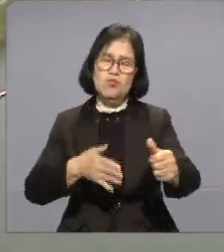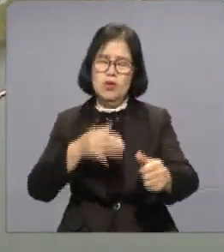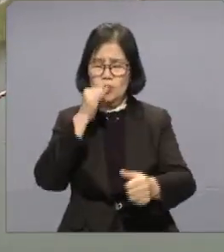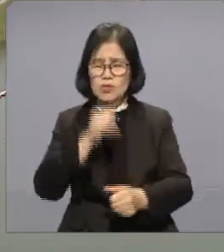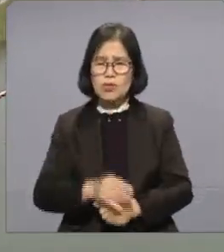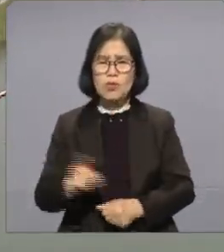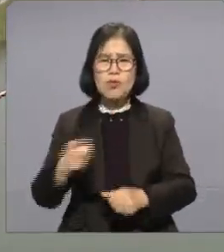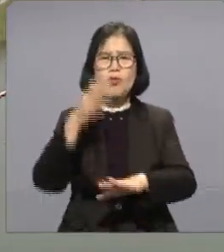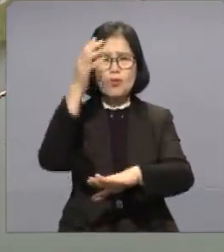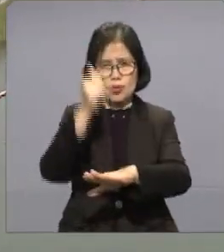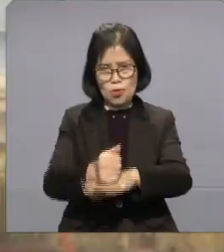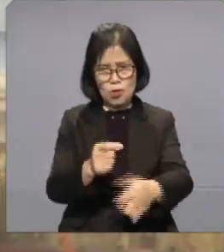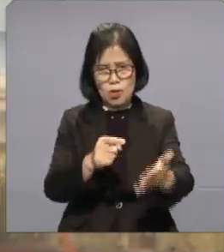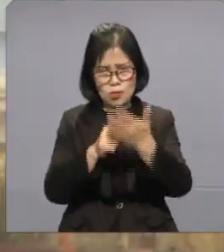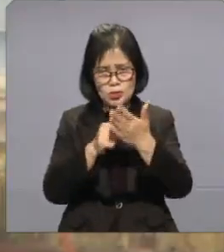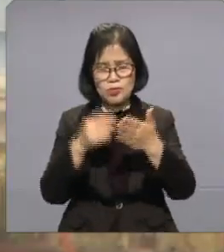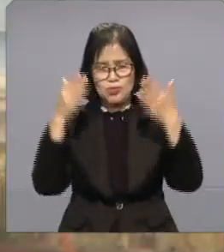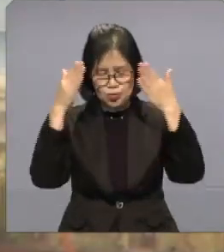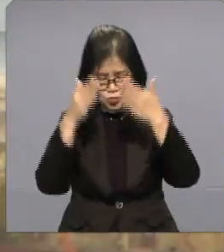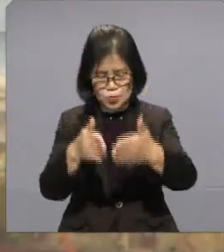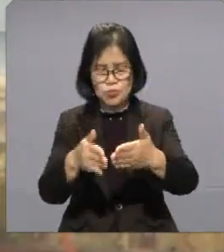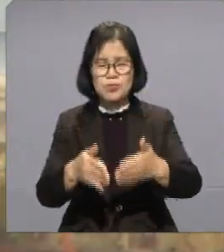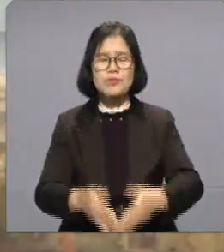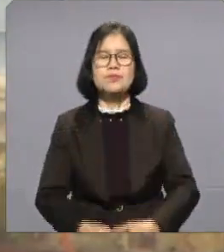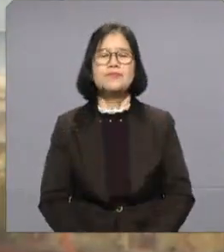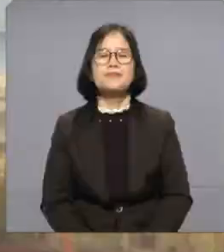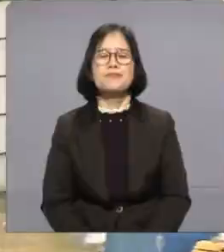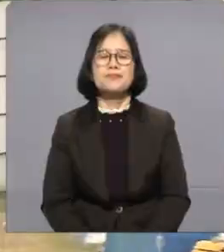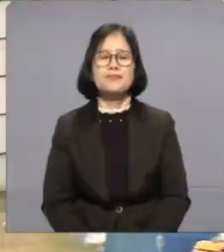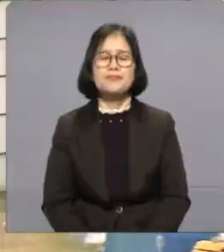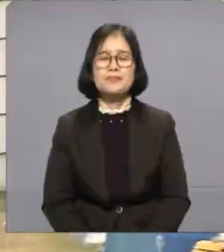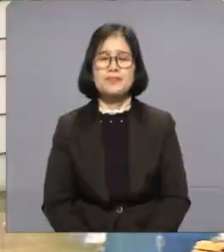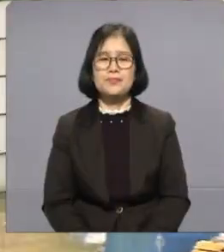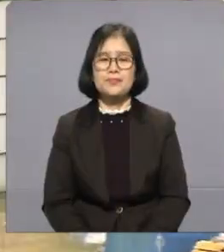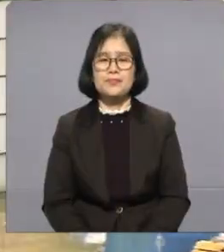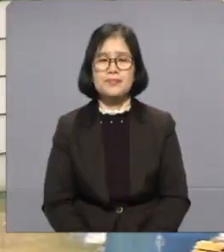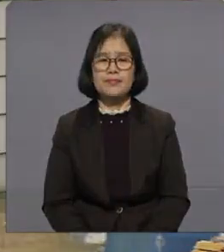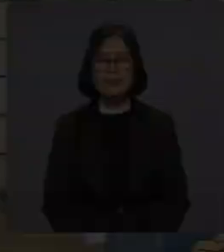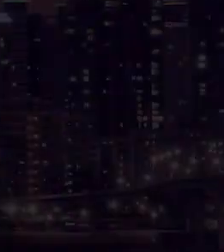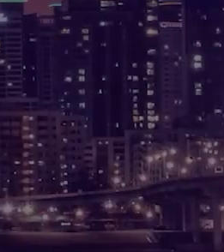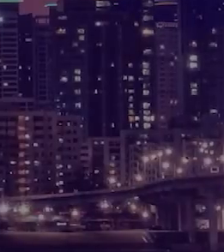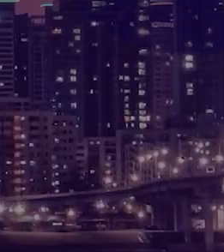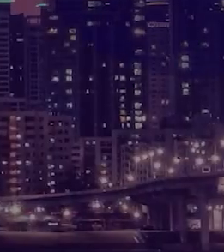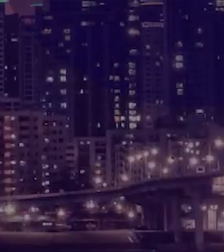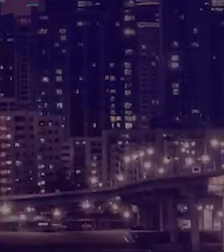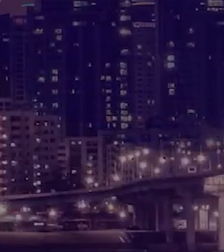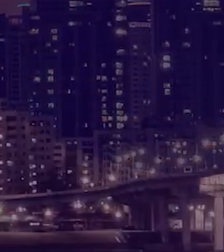어떤 결과가 도출될지 주목되고 있습니다. OBS 뉴스 황정환입니다.